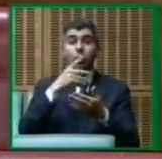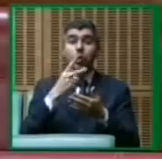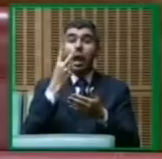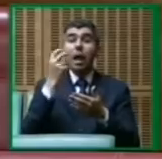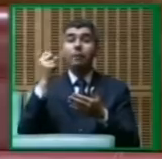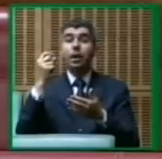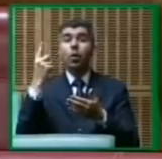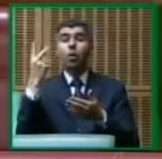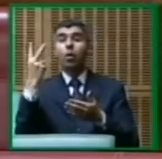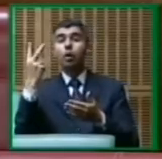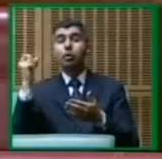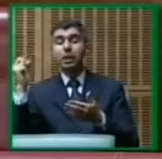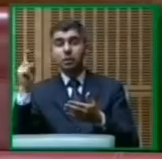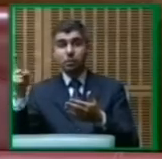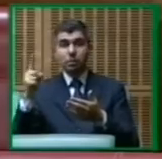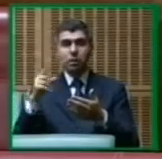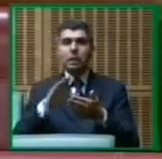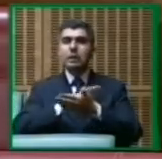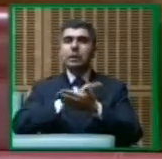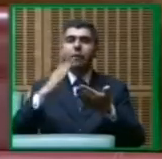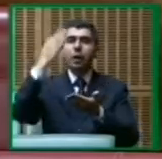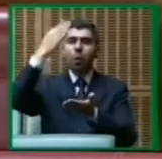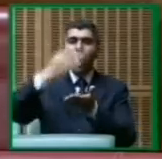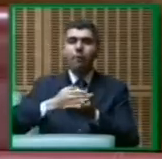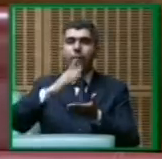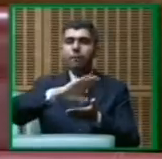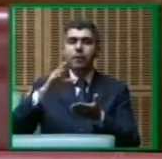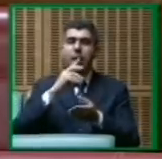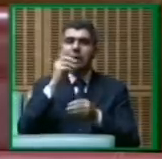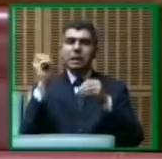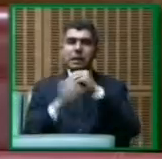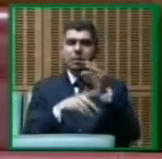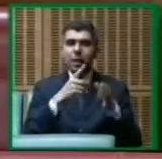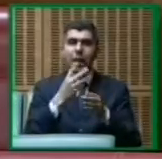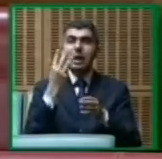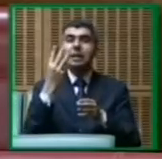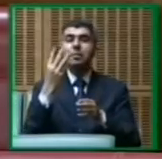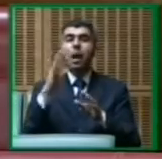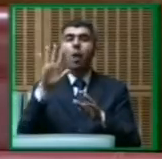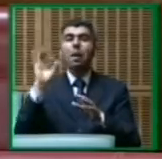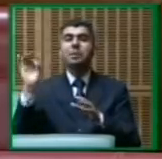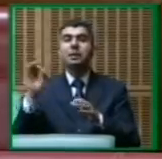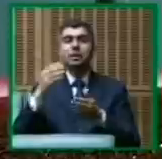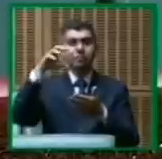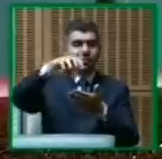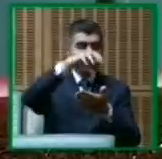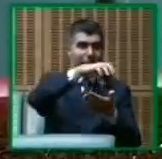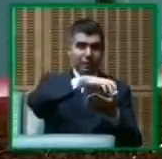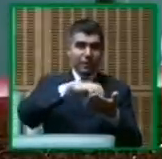2020 يحسم في المشاكل ديال المطارح العشوائيه اللي كانت 350 طاح عشوائي،